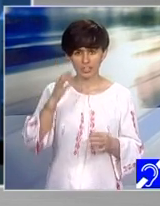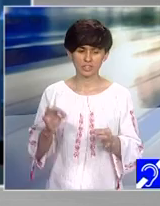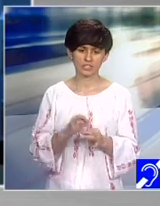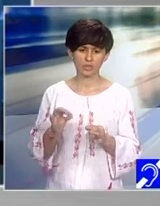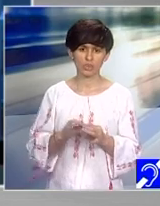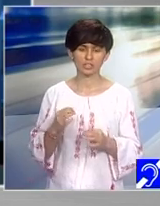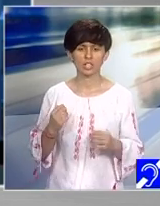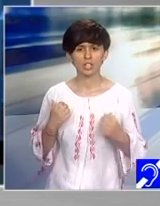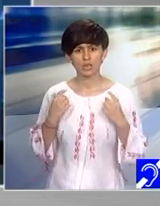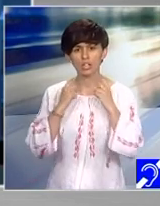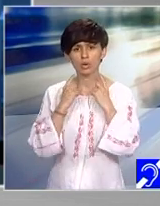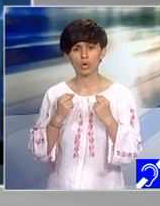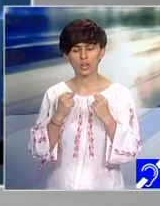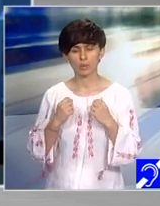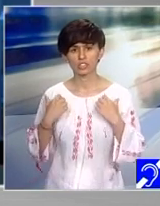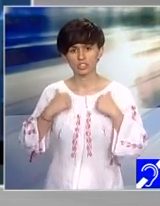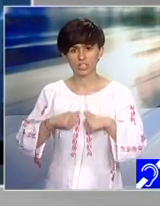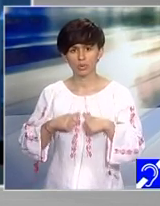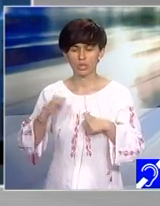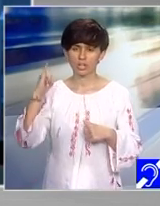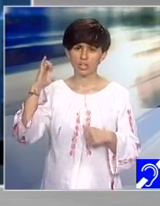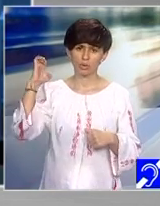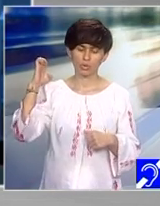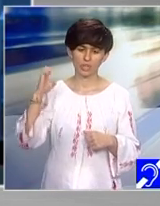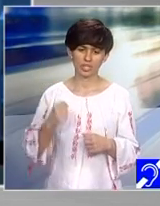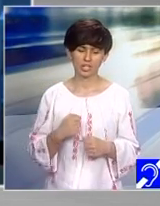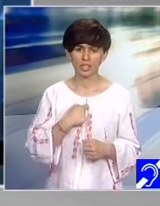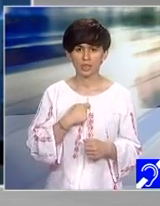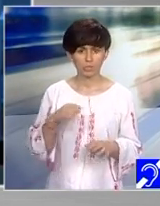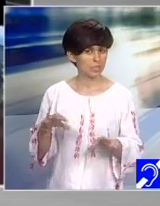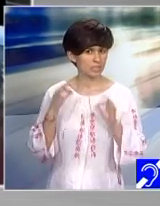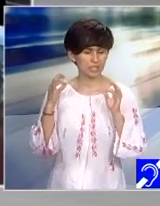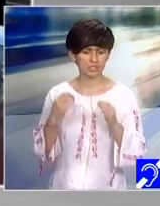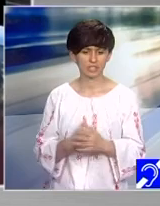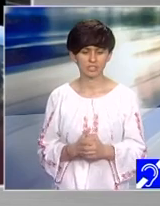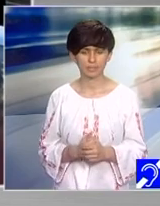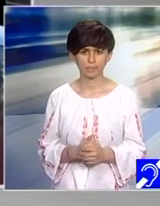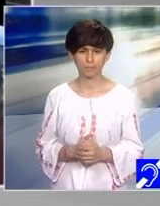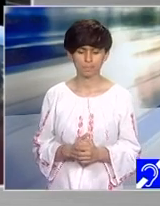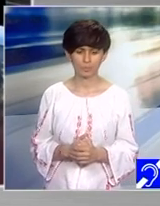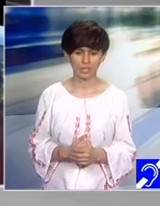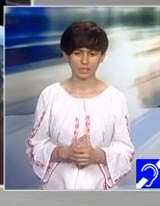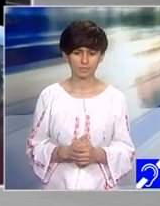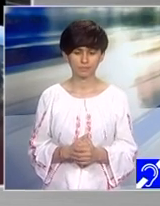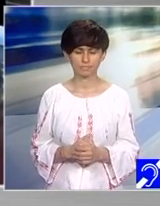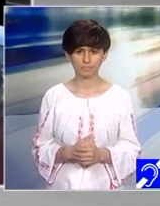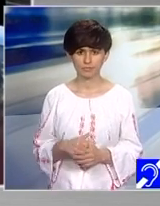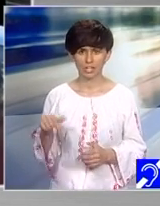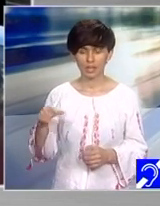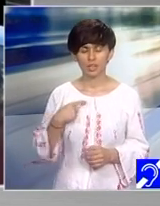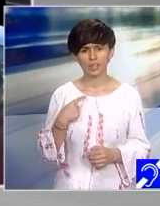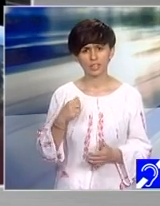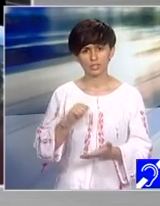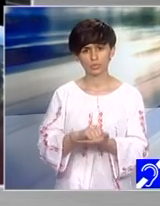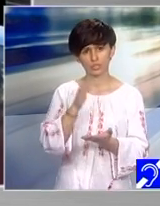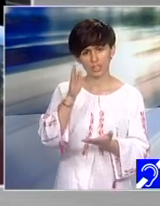tradițională găsește toate informațiile necesare aduse la oaltă, pentru că ele există în biblioteci, dar poate că e mai greu de